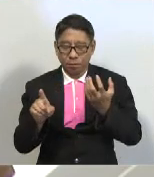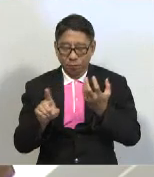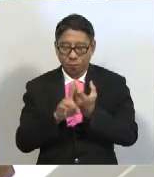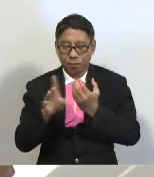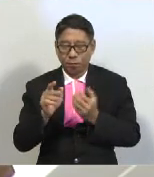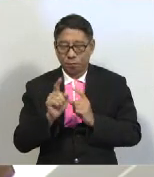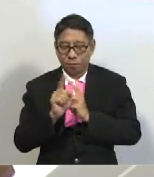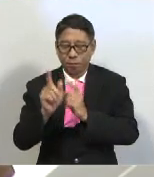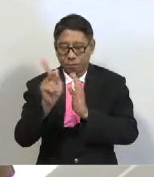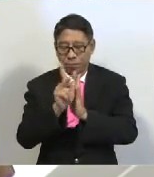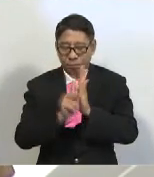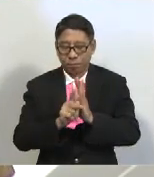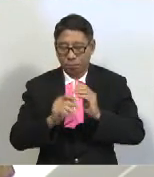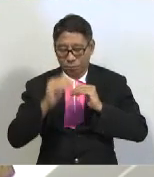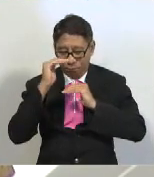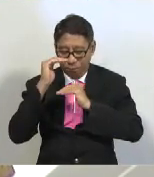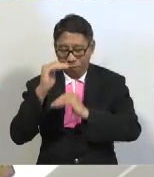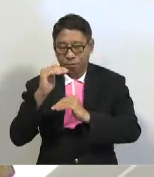ที่กฎหมายสปก.กำหนด